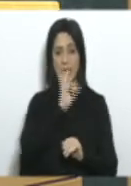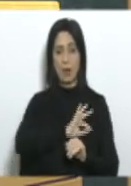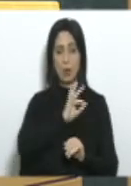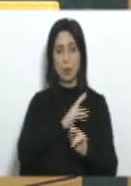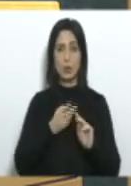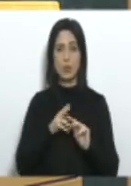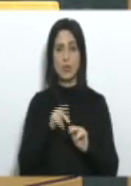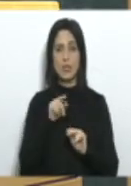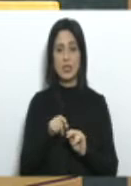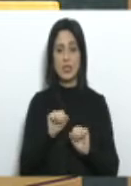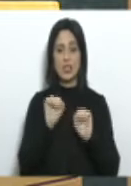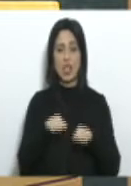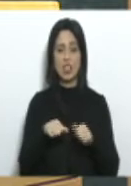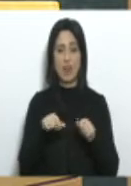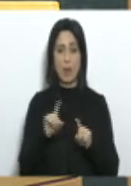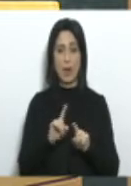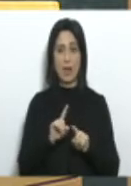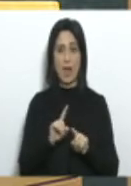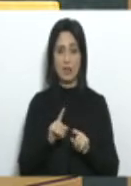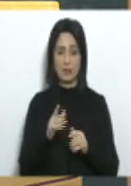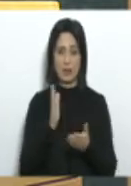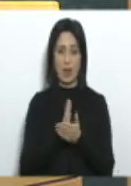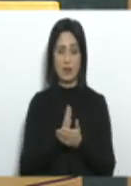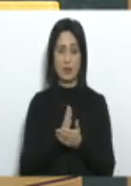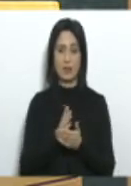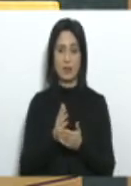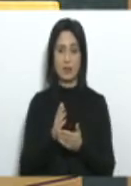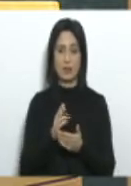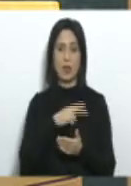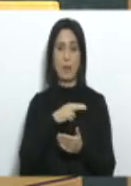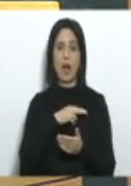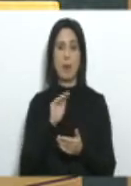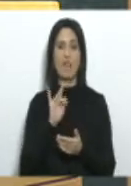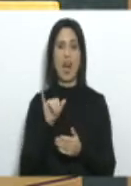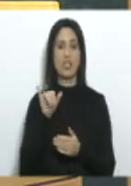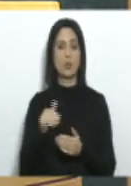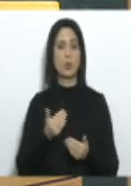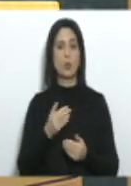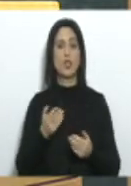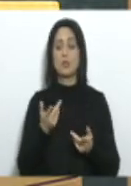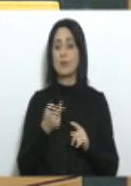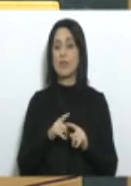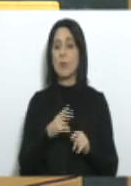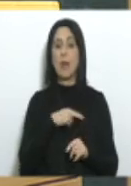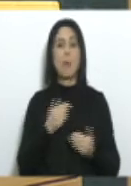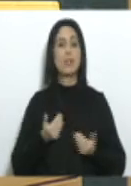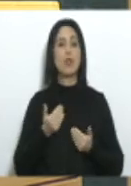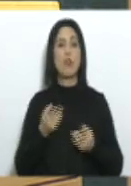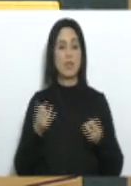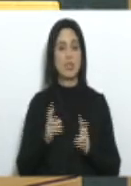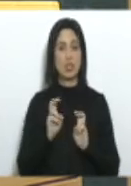ის საშუალებები, ის ბერკეტები, რაც საპარლამენტო ცხოვრების სისავსის არის